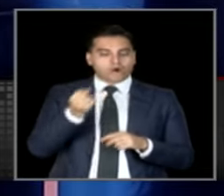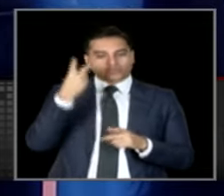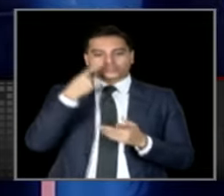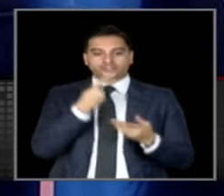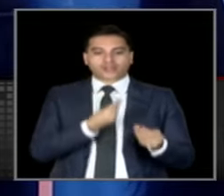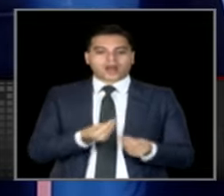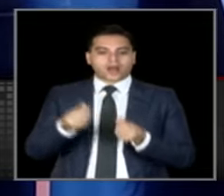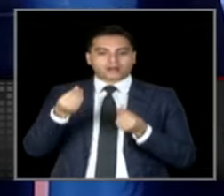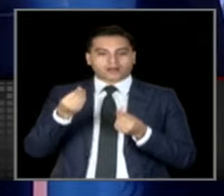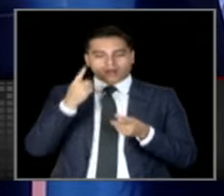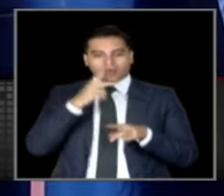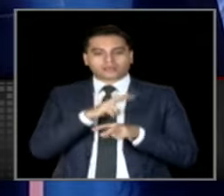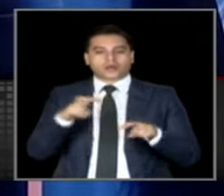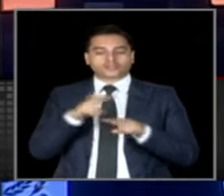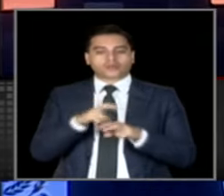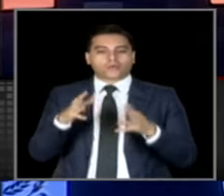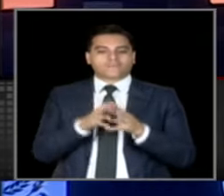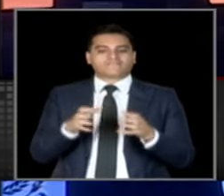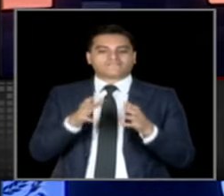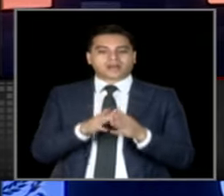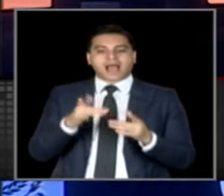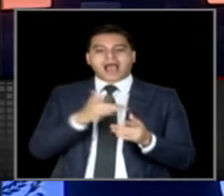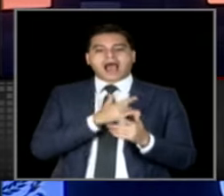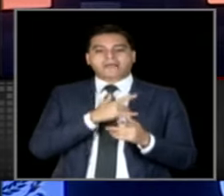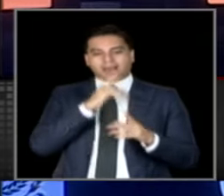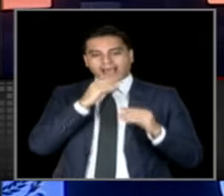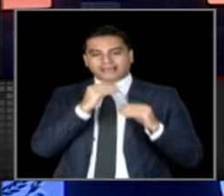قلبي يحدثني بأنك متلفي،